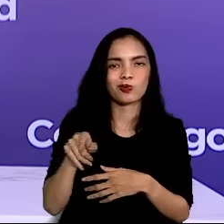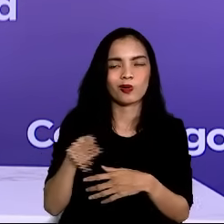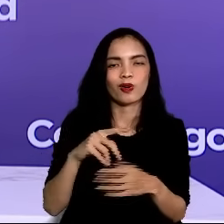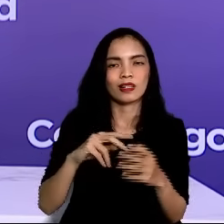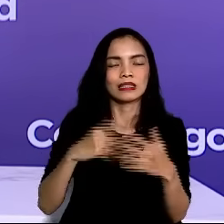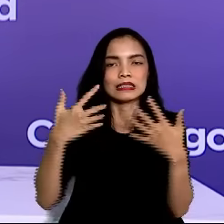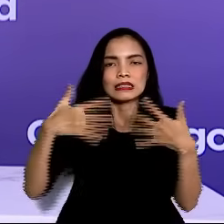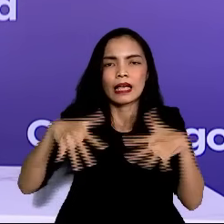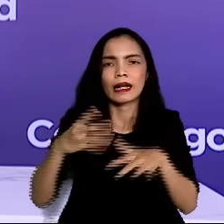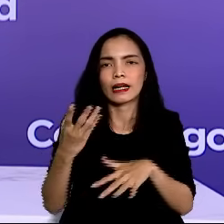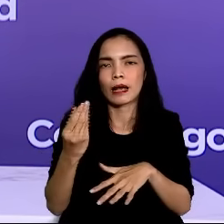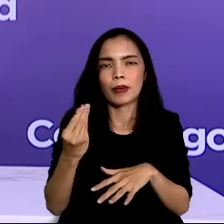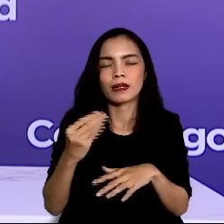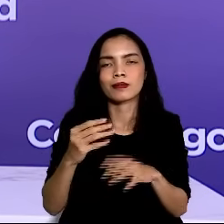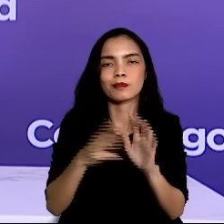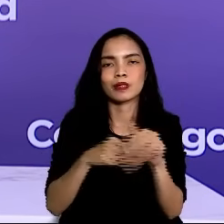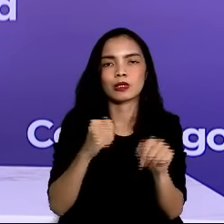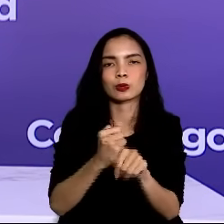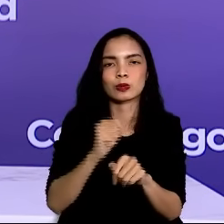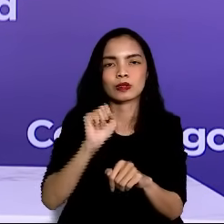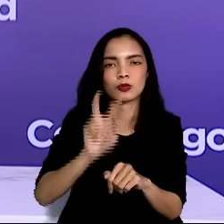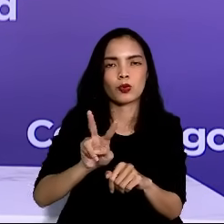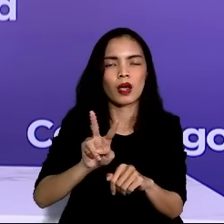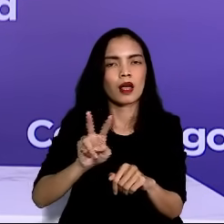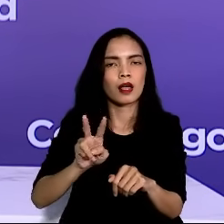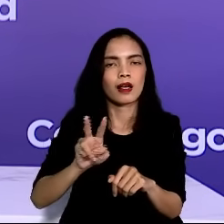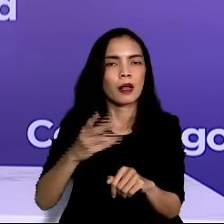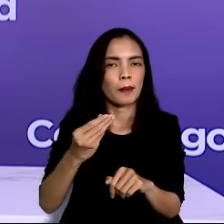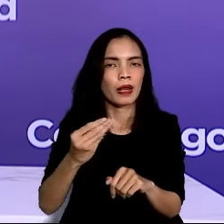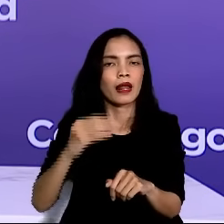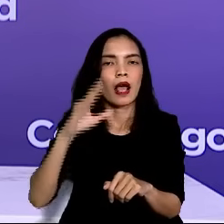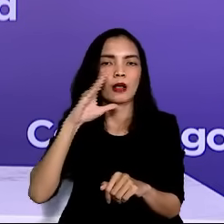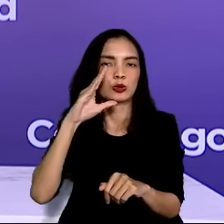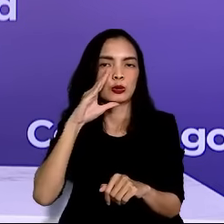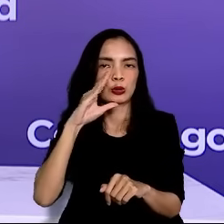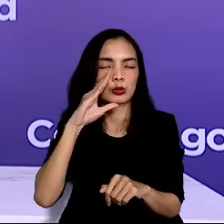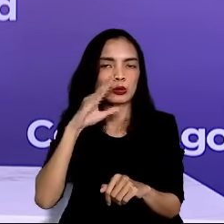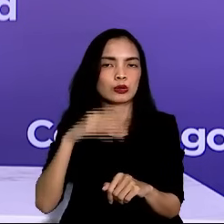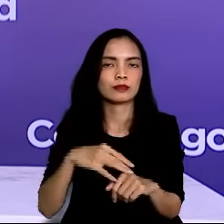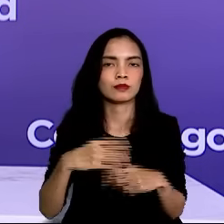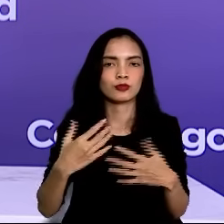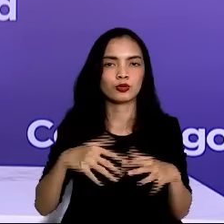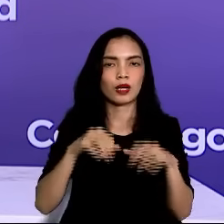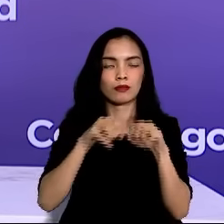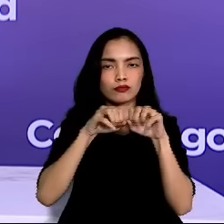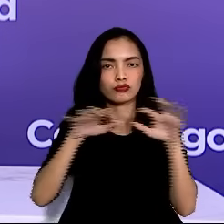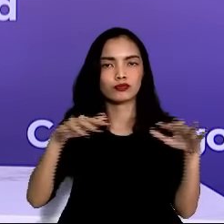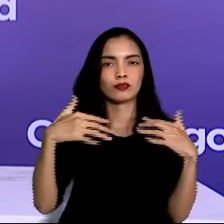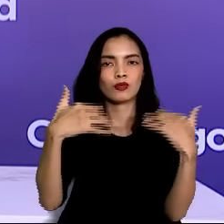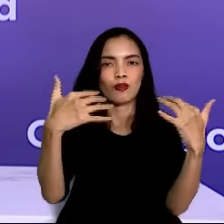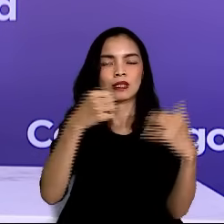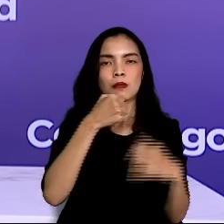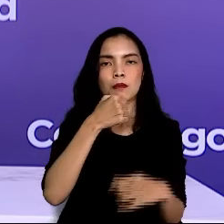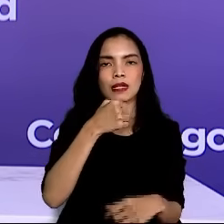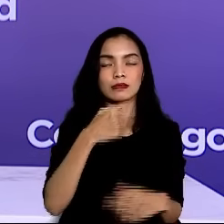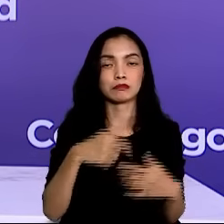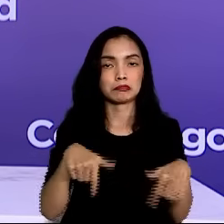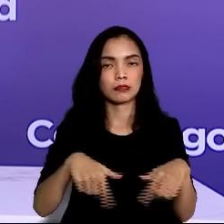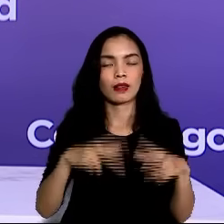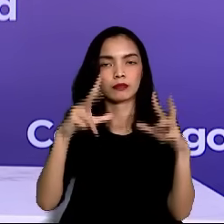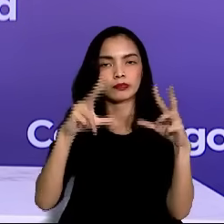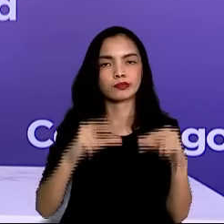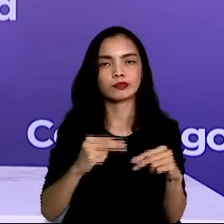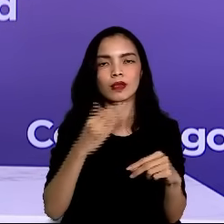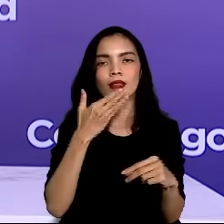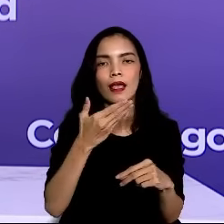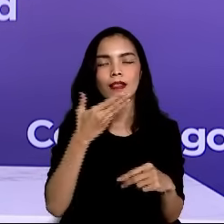ditargetkan akan selesai pada minggu kedua bulan Agustus. Demikian konferensi pers pada hari ini. Saya lanjutkan dengan